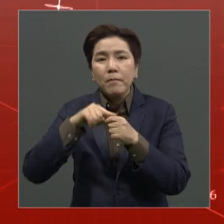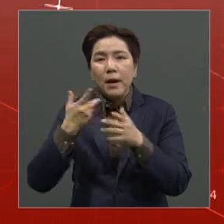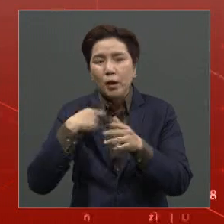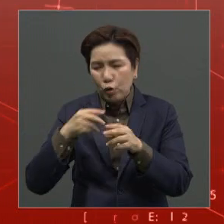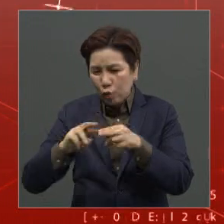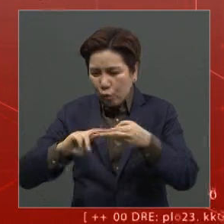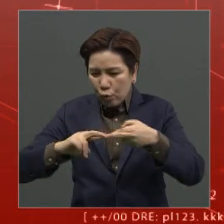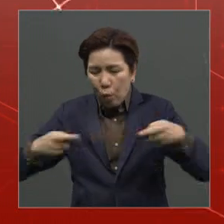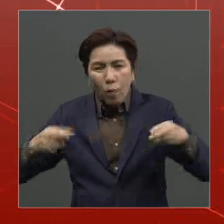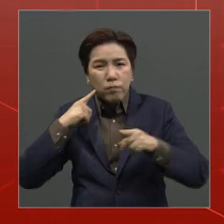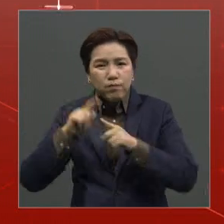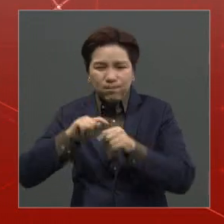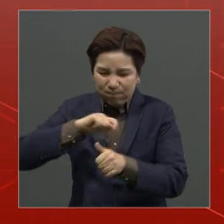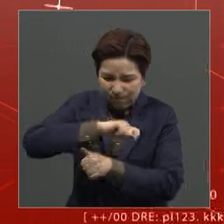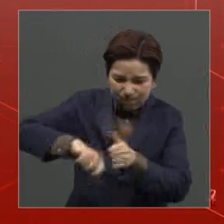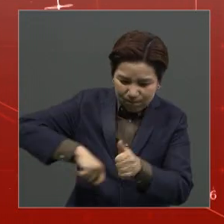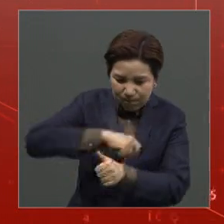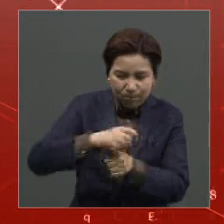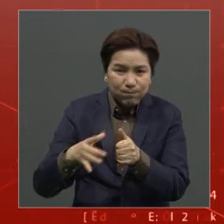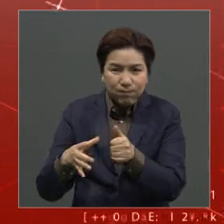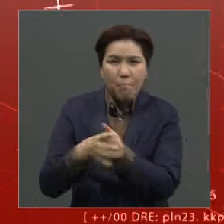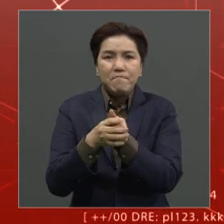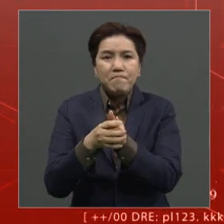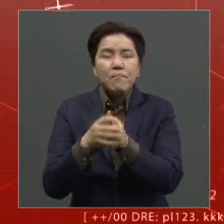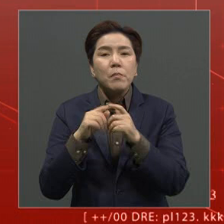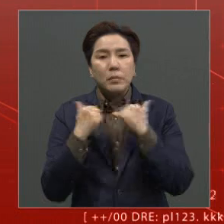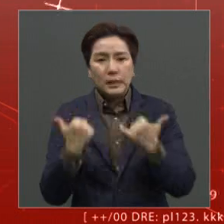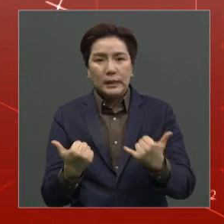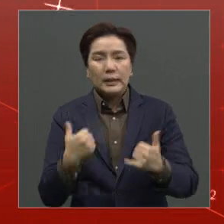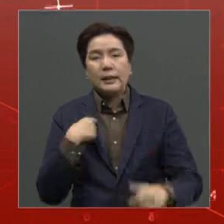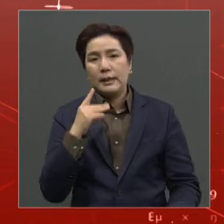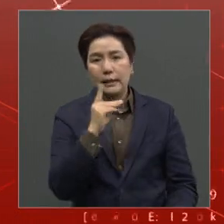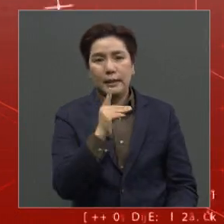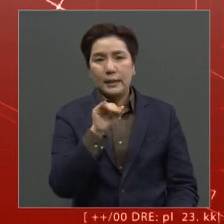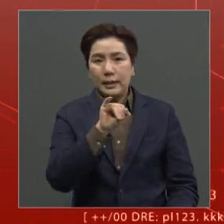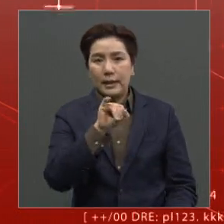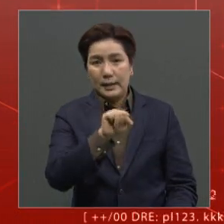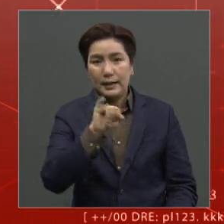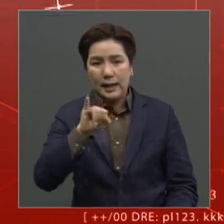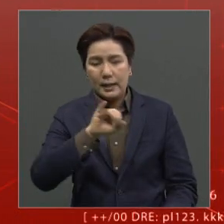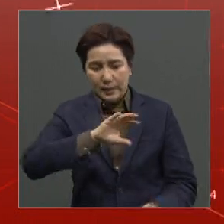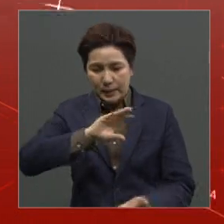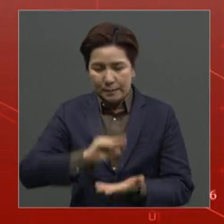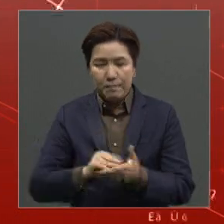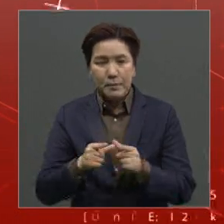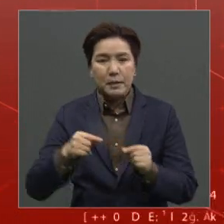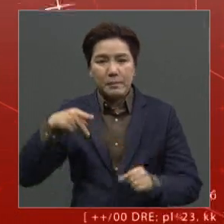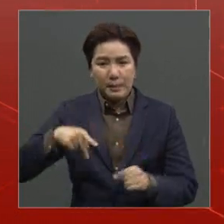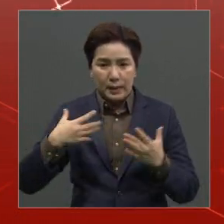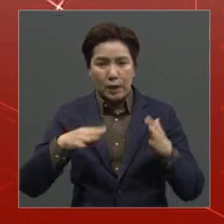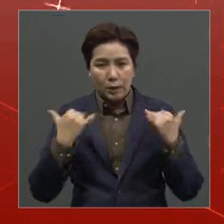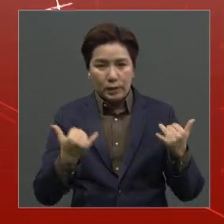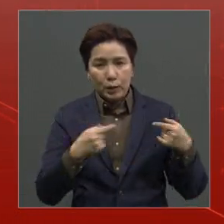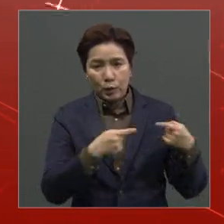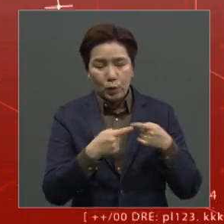โซ่อะไรประมาณนี้ค่ะมัดตัวลุงเปี๊ยกด้วยนะคะซึ่งตอนนี้เองนะค DSIก็รับไว้เป็นคดีพิเศษแล้วขณะเดียว